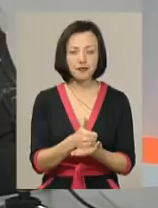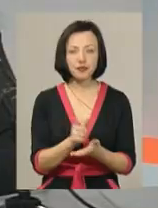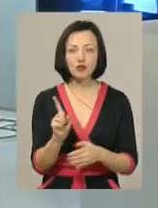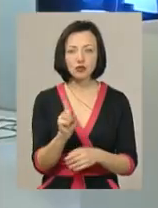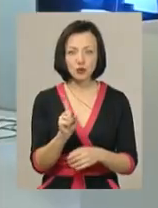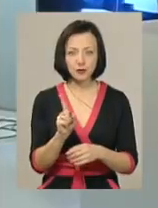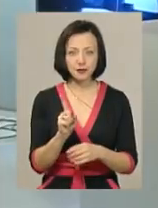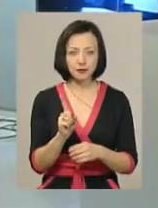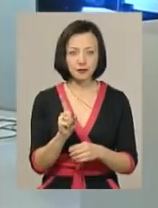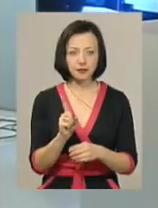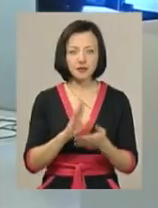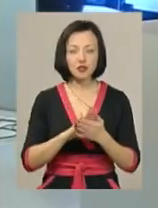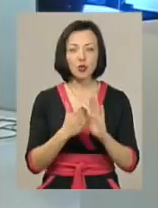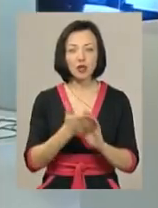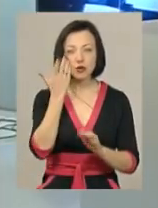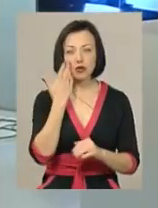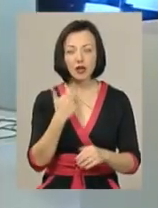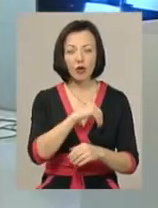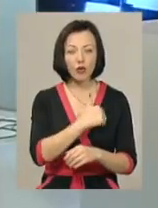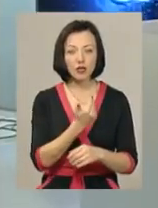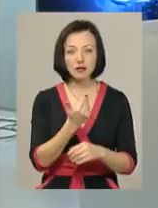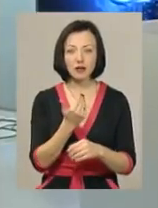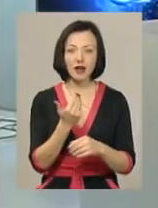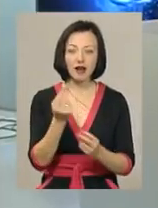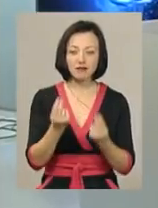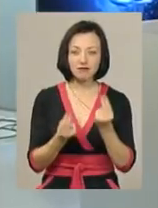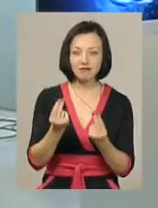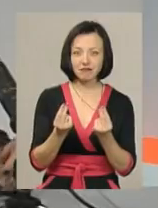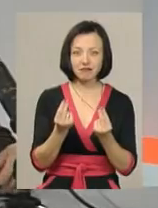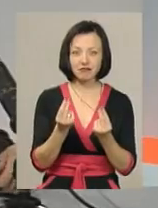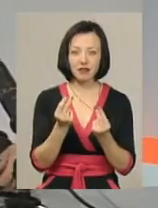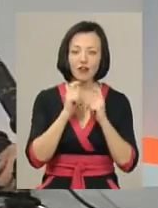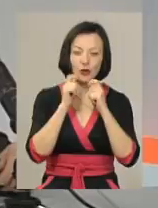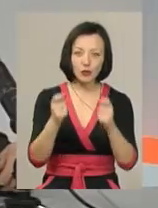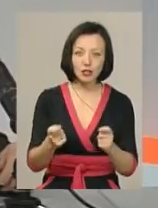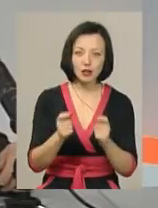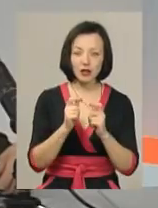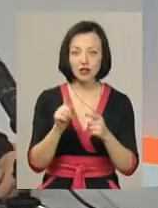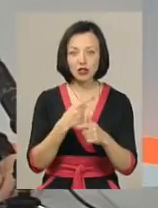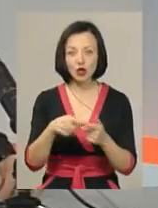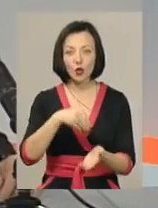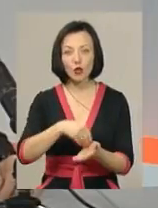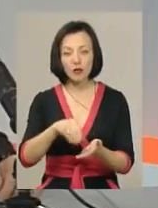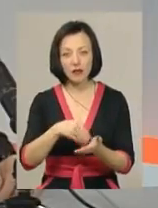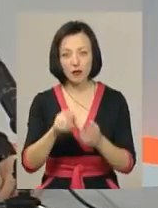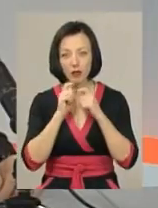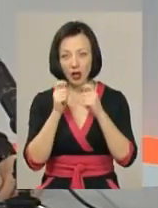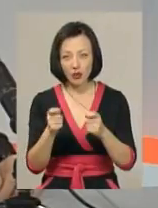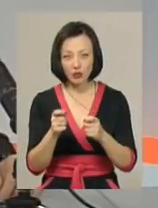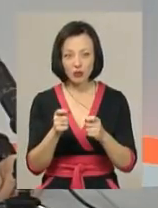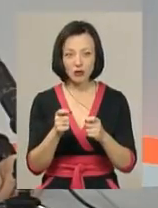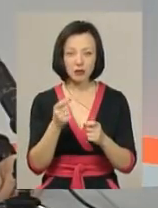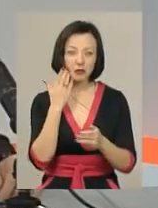м ситуації коли ми хочемо обіграти чи вручення подарунка чи купівлю подарунка тобто щоб